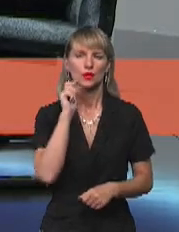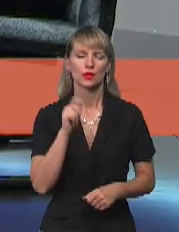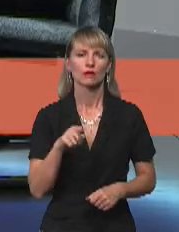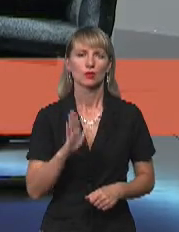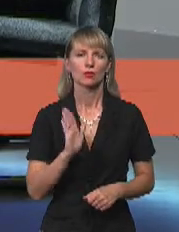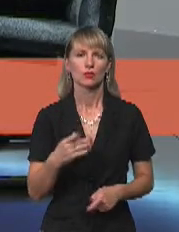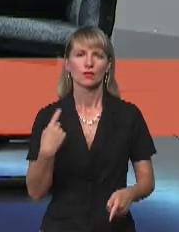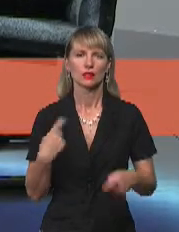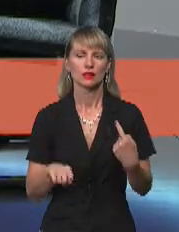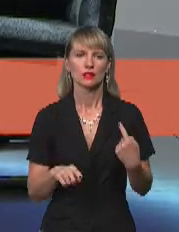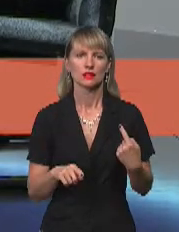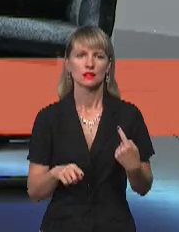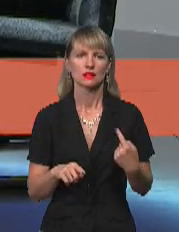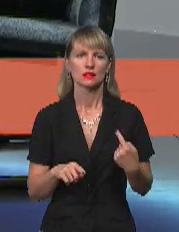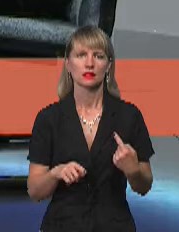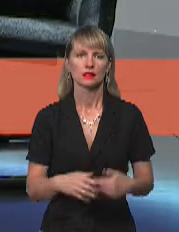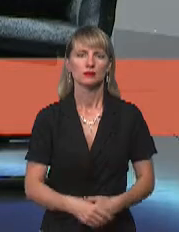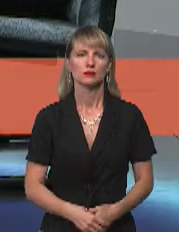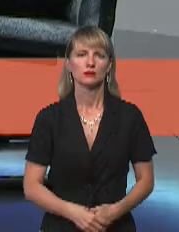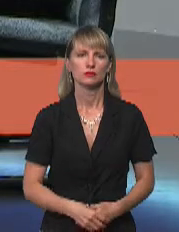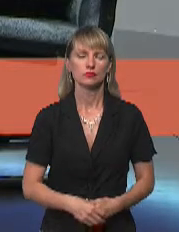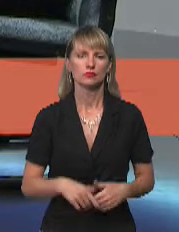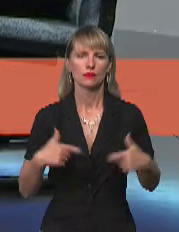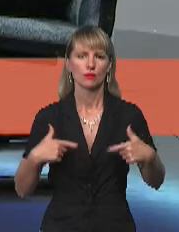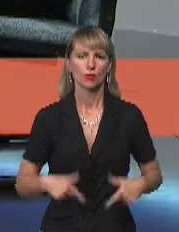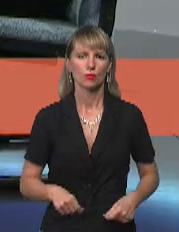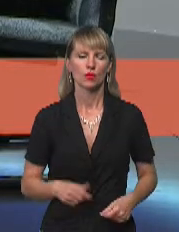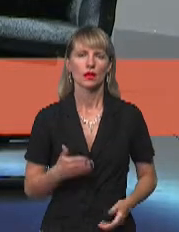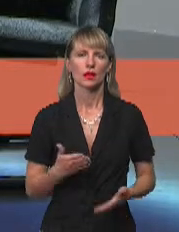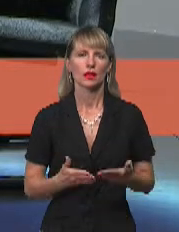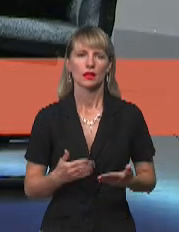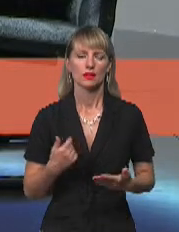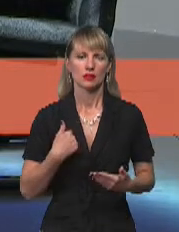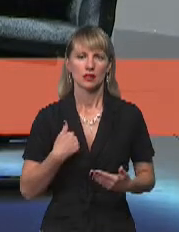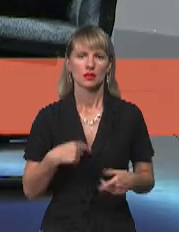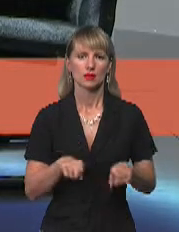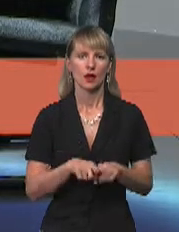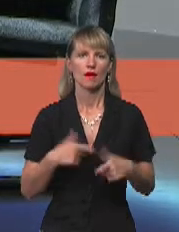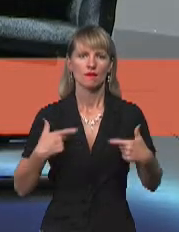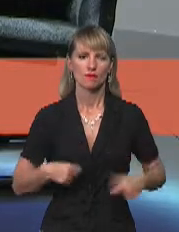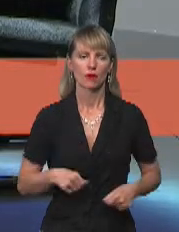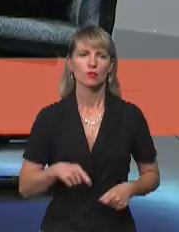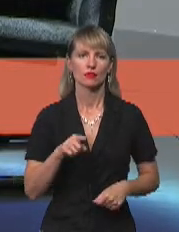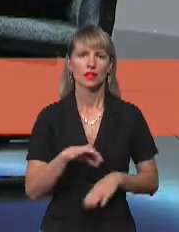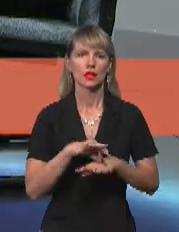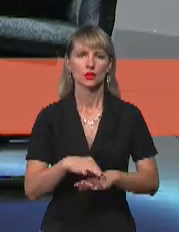воно відрізняється формою. Якщо на мені ось така форма, в такій формі вони і несуть